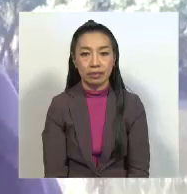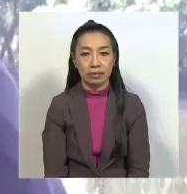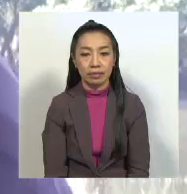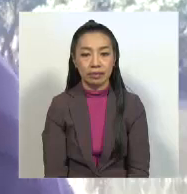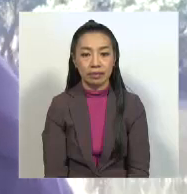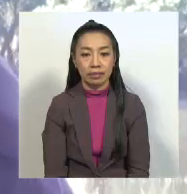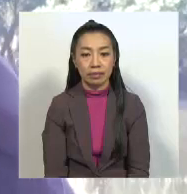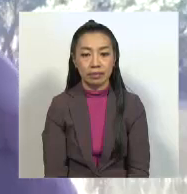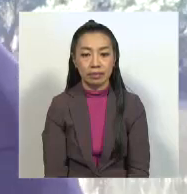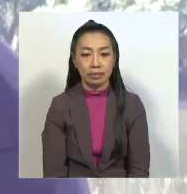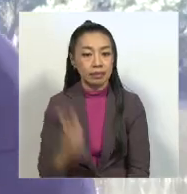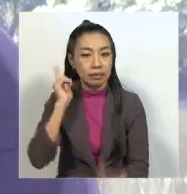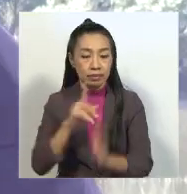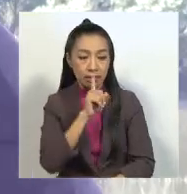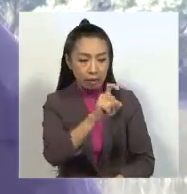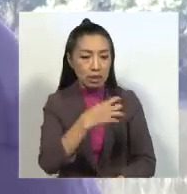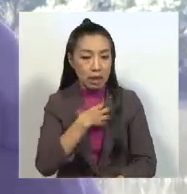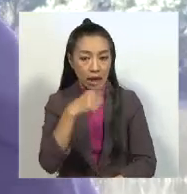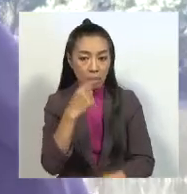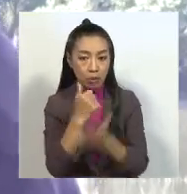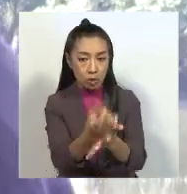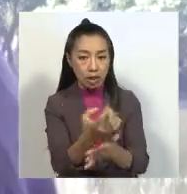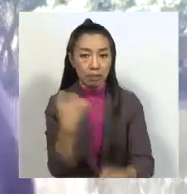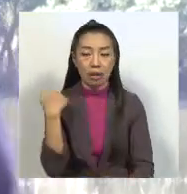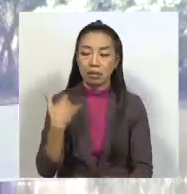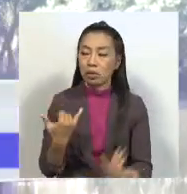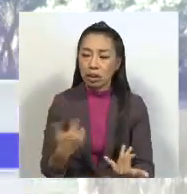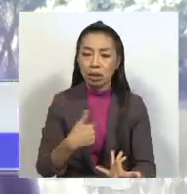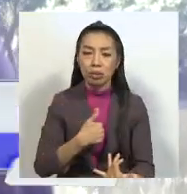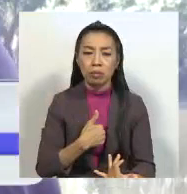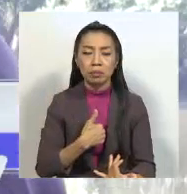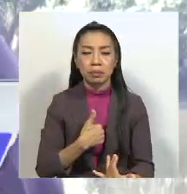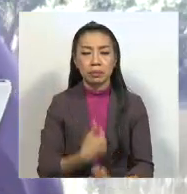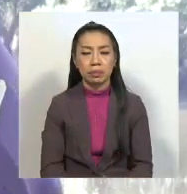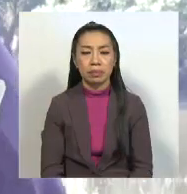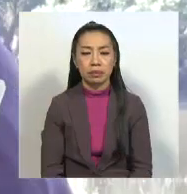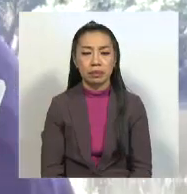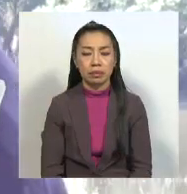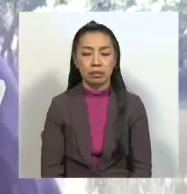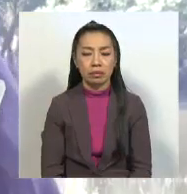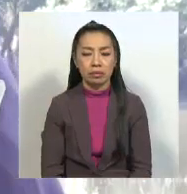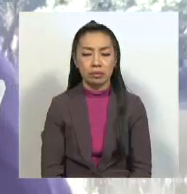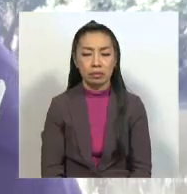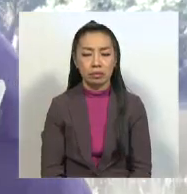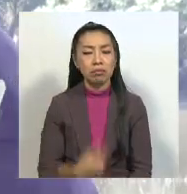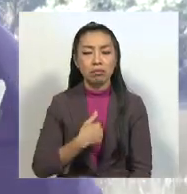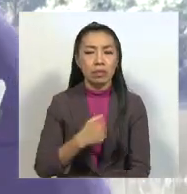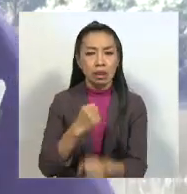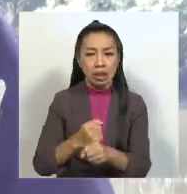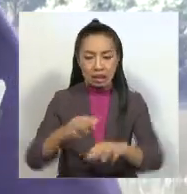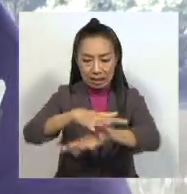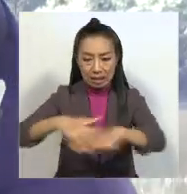จากภารกิจตรงนี้นะครับผมจะเรียนเชิญท่านผู้ช่วยผู้จัดการ ฐานการ และผู้ รับ ผ ิ ดชอบอ ย่ าง น ี้แล้วอยากให้ภาคร ั ฐเข ้ ามาช ่ วยอะไรไหม ตัวนี้ผมแบบเห็ดของป่าครับเซาเฮิร์น